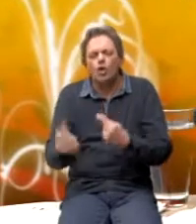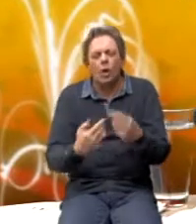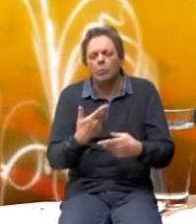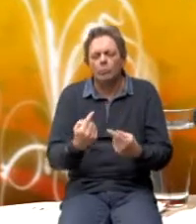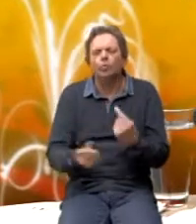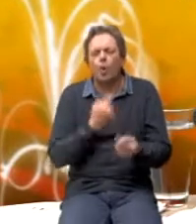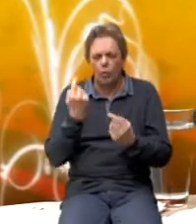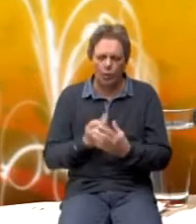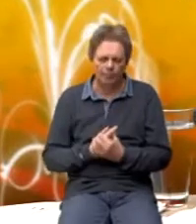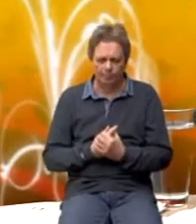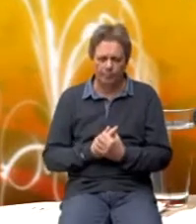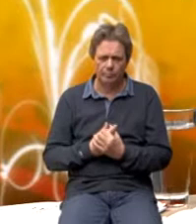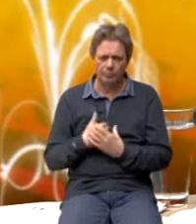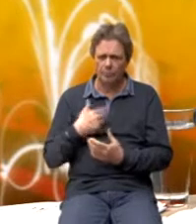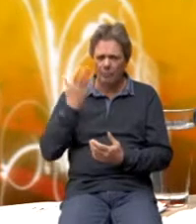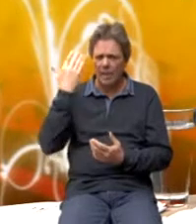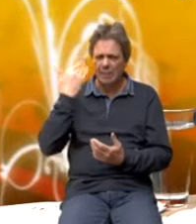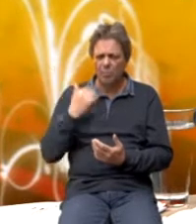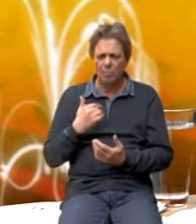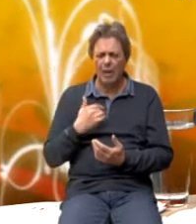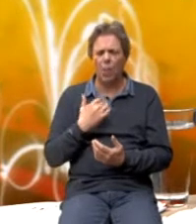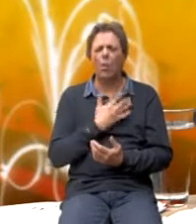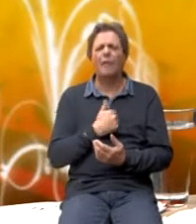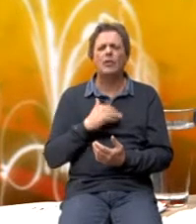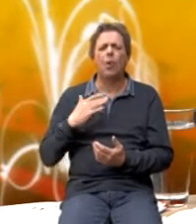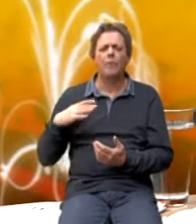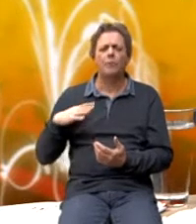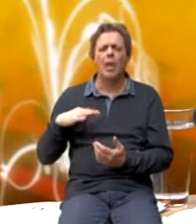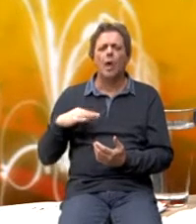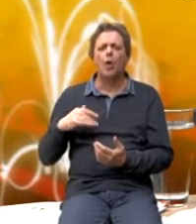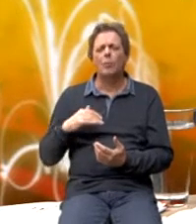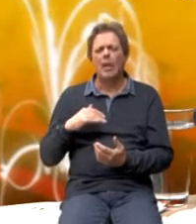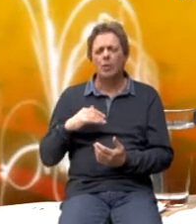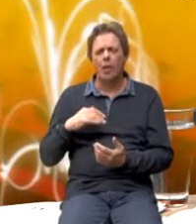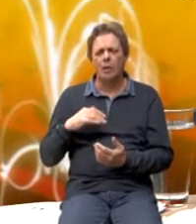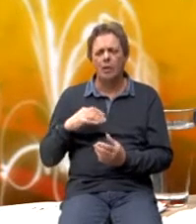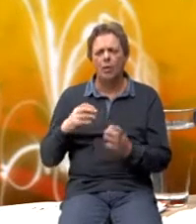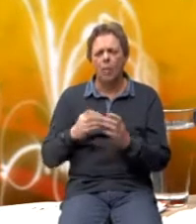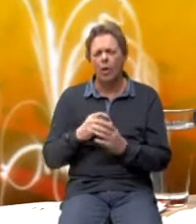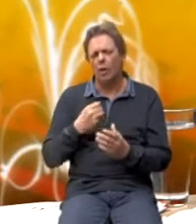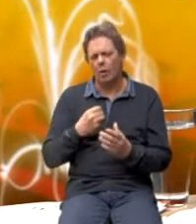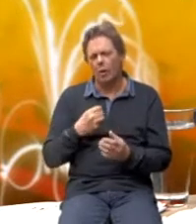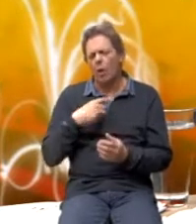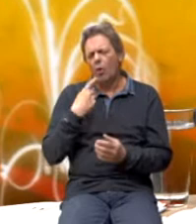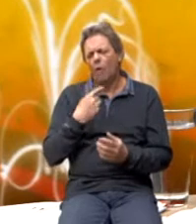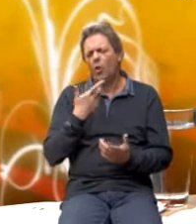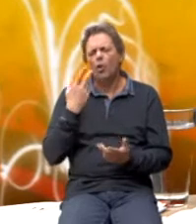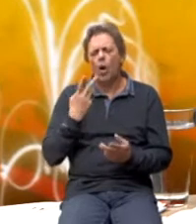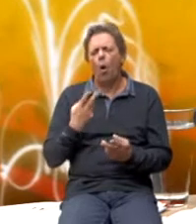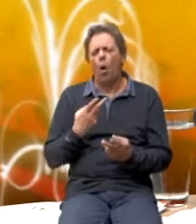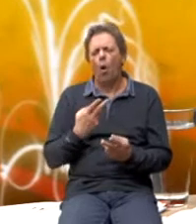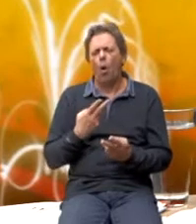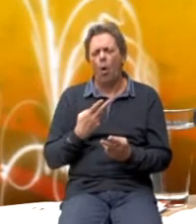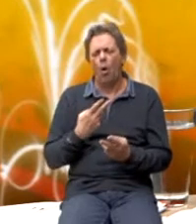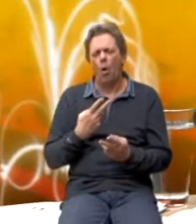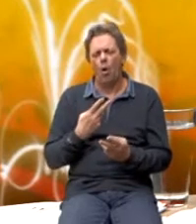Hrvatskoj gospodarskoj komori, to je bilo prije jedno 4-5 godina, govorilo se o ekološki organski uzgojenoj hrani. Ja